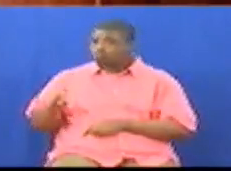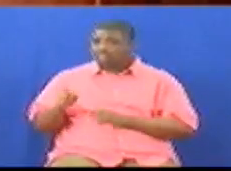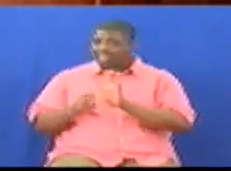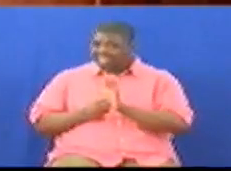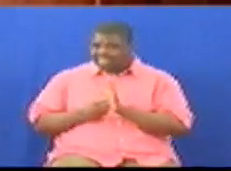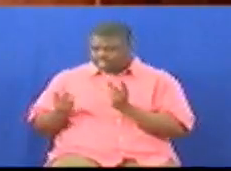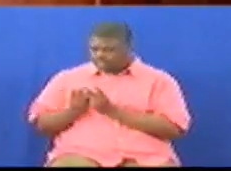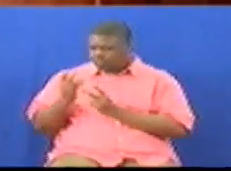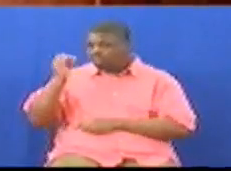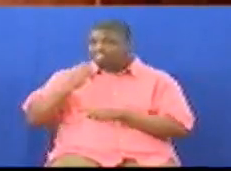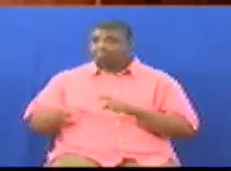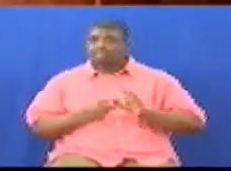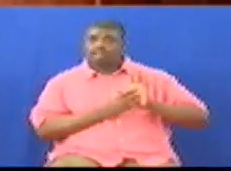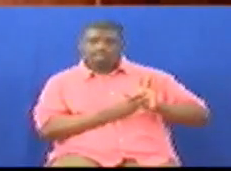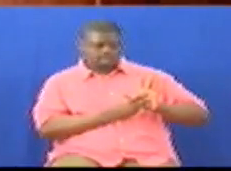na